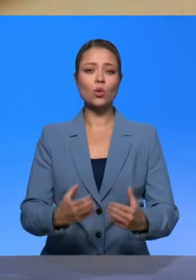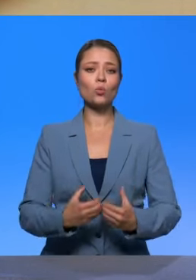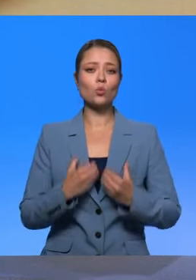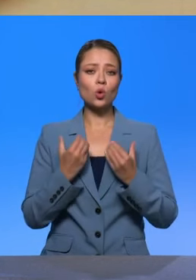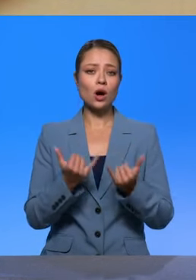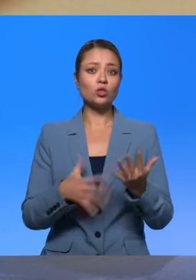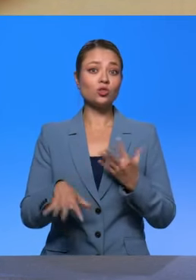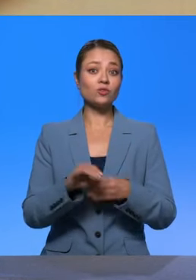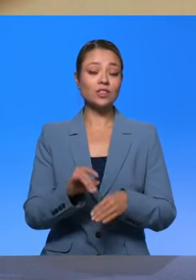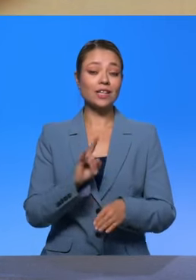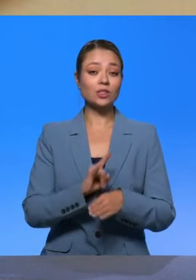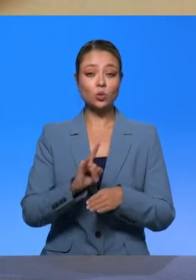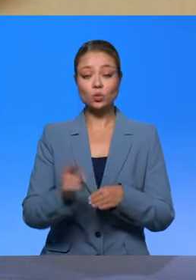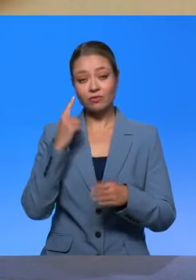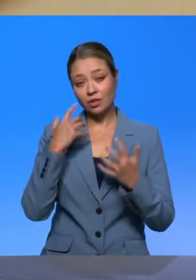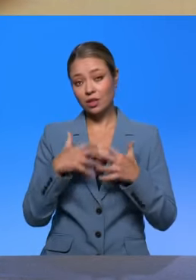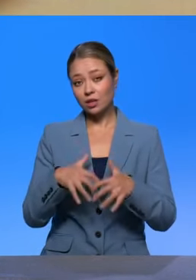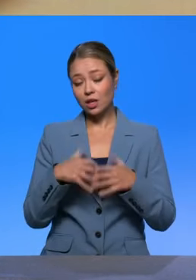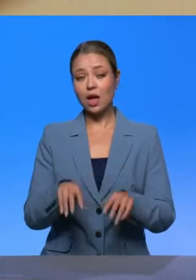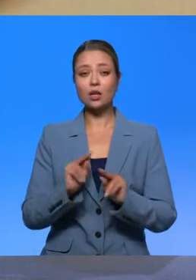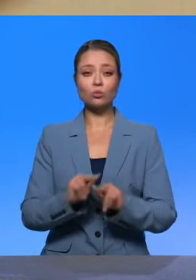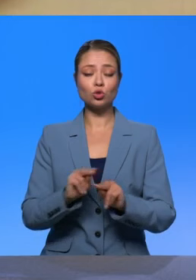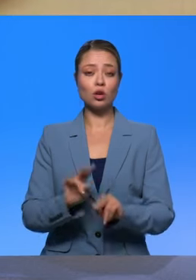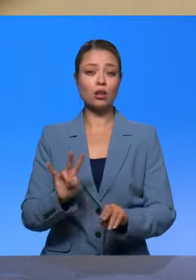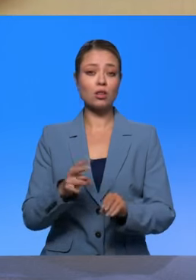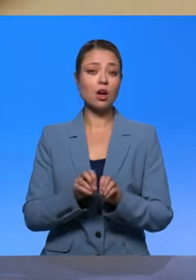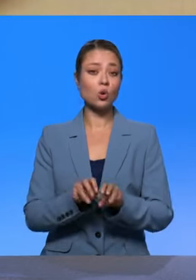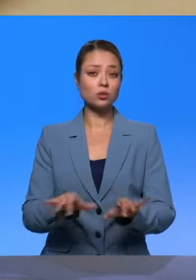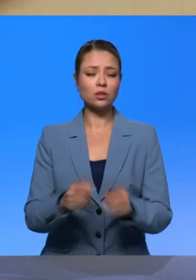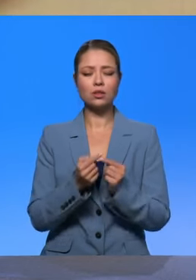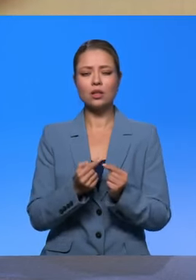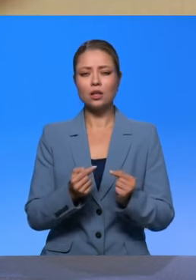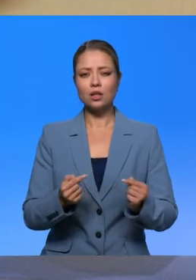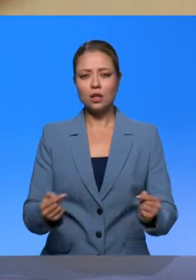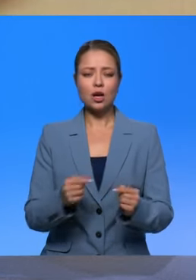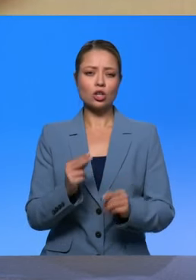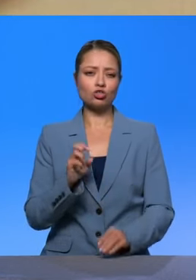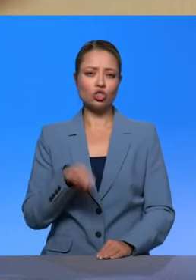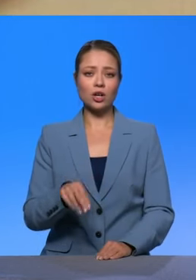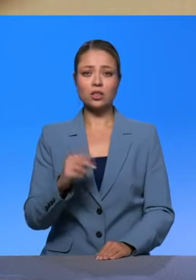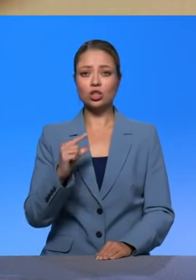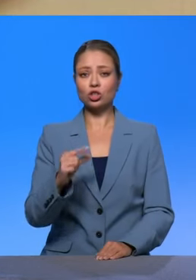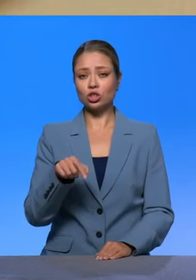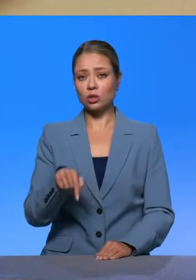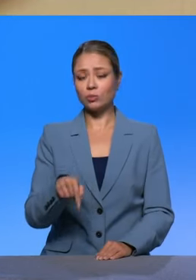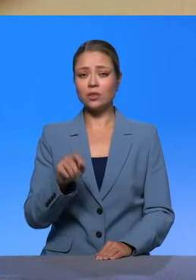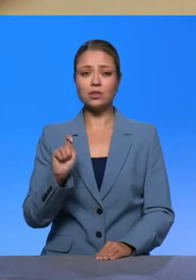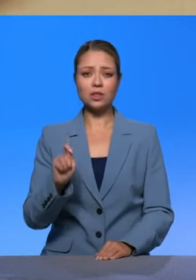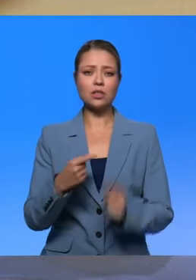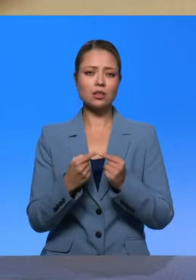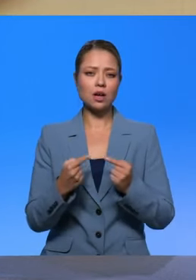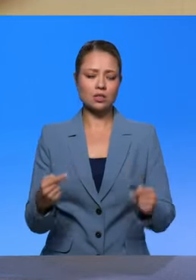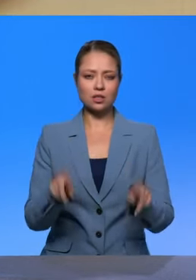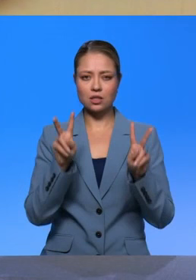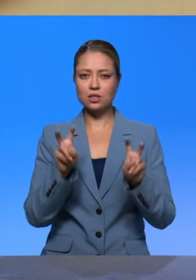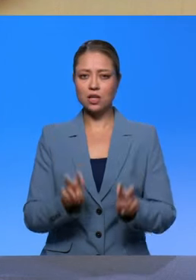искусственного интеллекта, обучаемых нейросетей, чего-то еще, там разные чаты GPT и так далее, там много разных каких-то терминов сейчас, и того, как